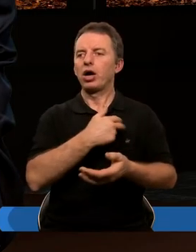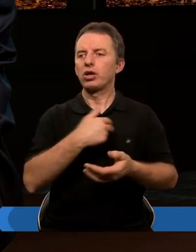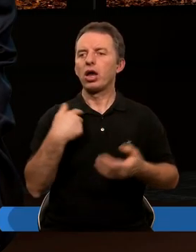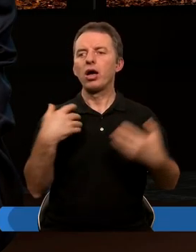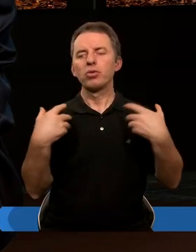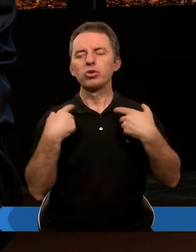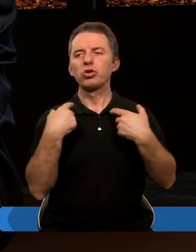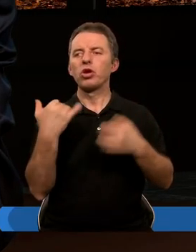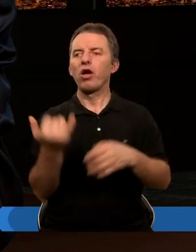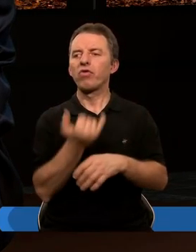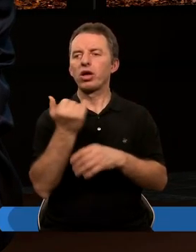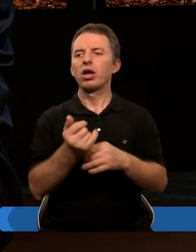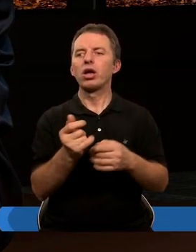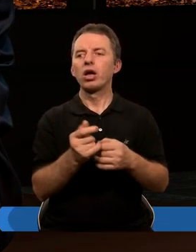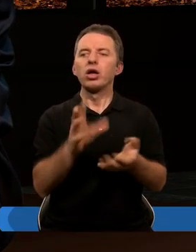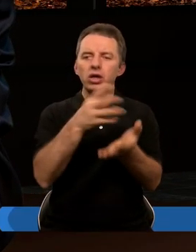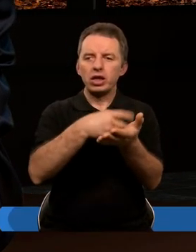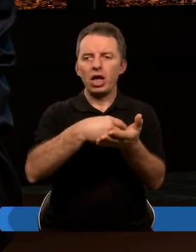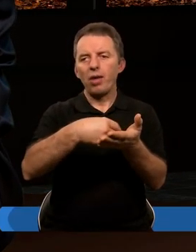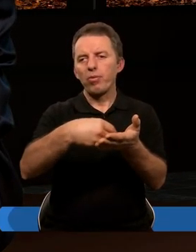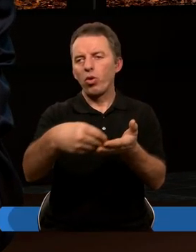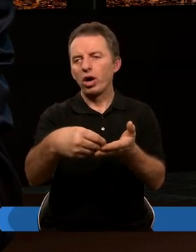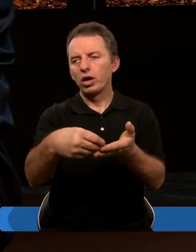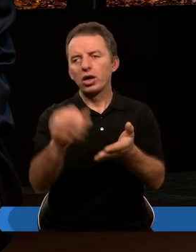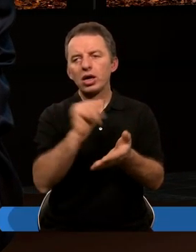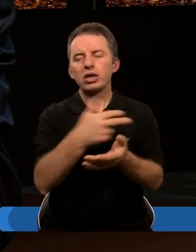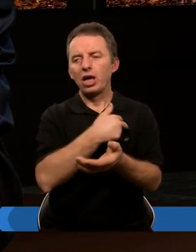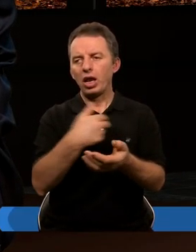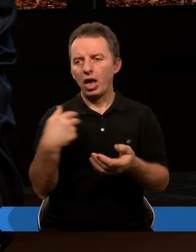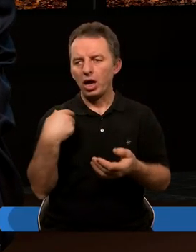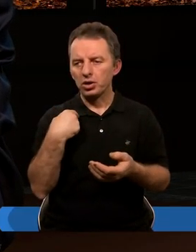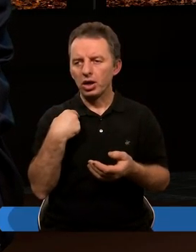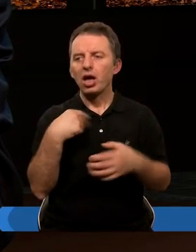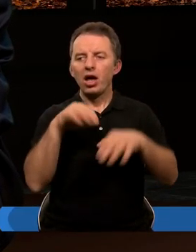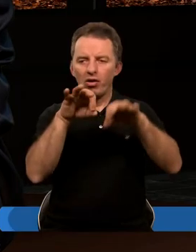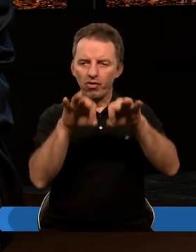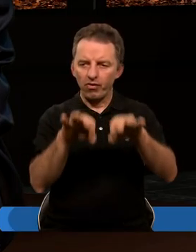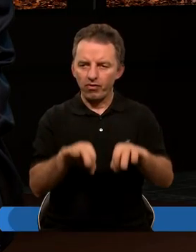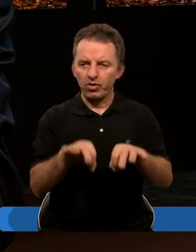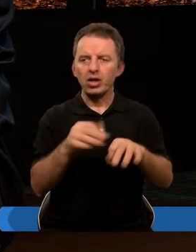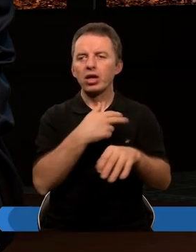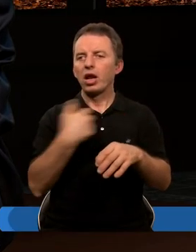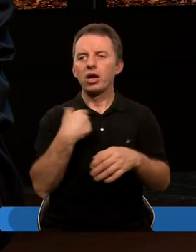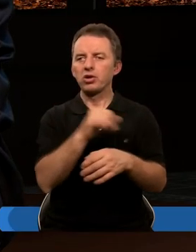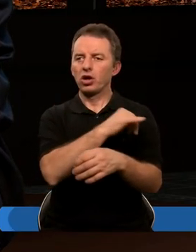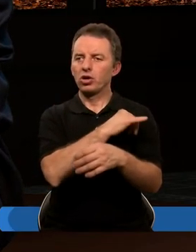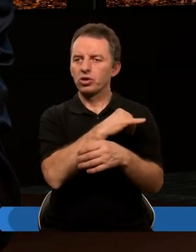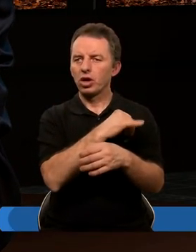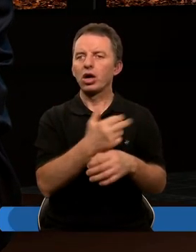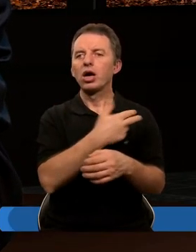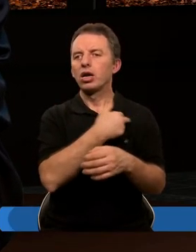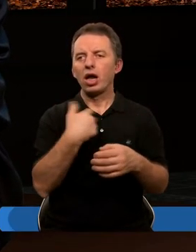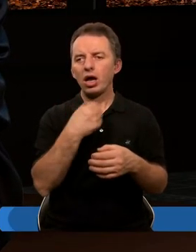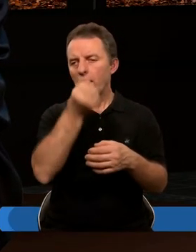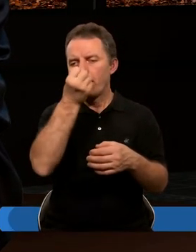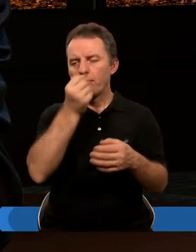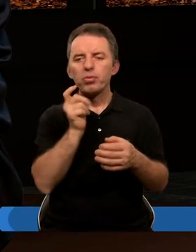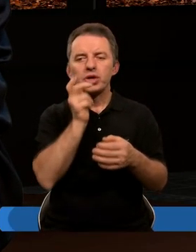życie wieczne, aby zapłacić za nasze winy, za nasze grzechy, za nasze